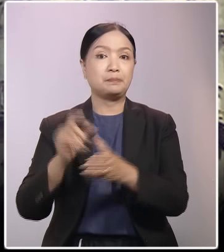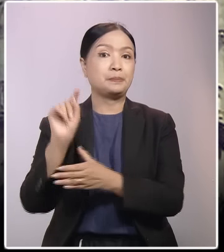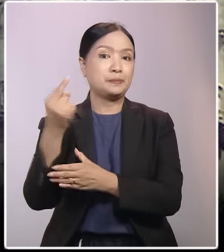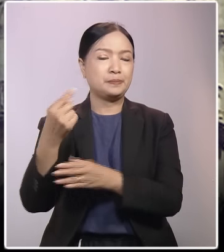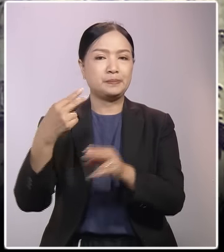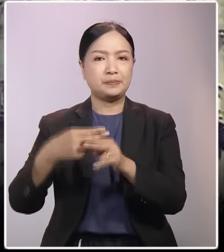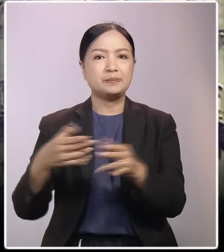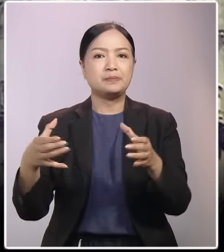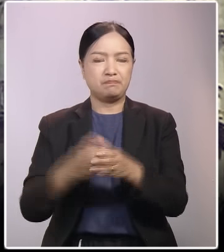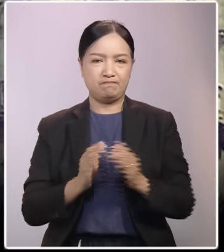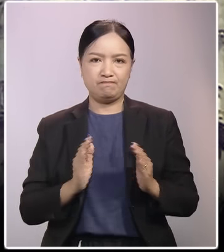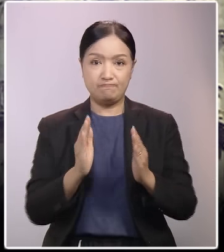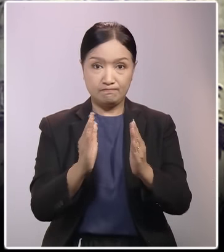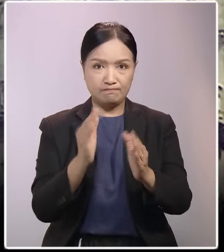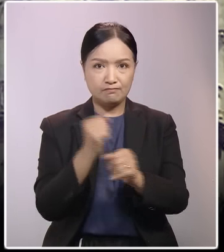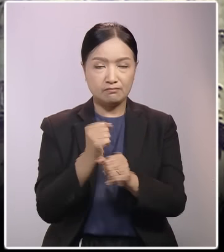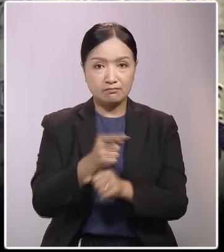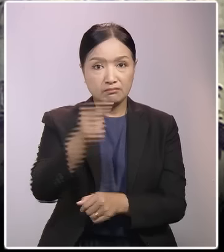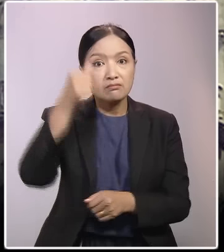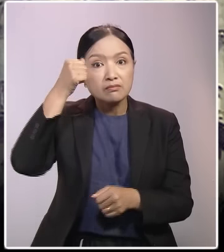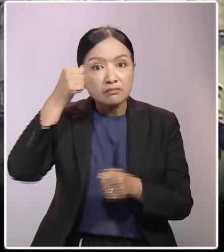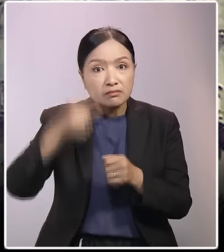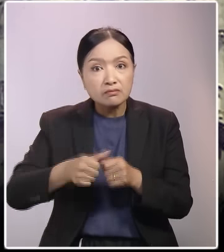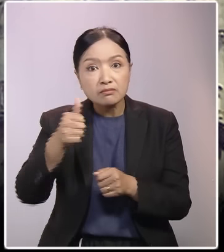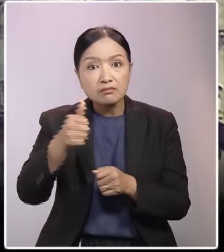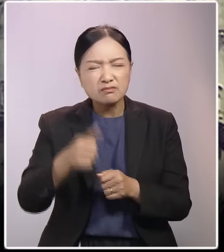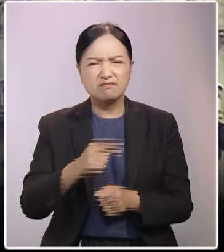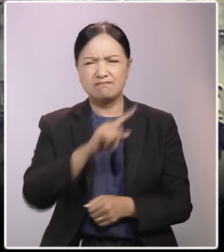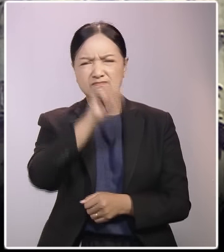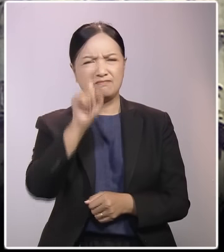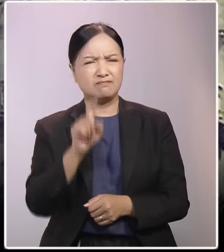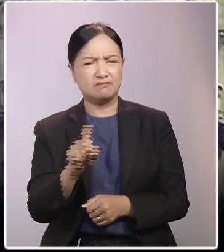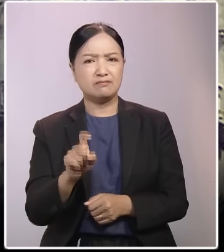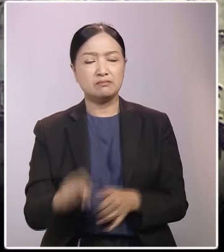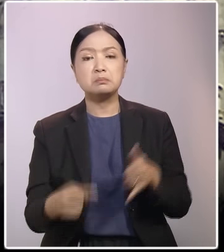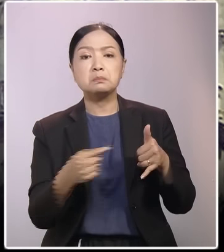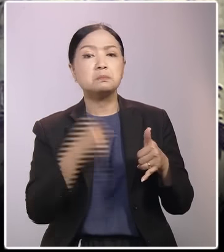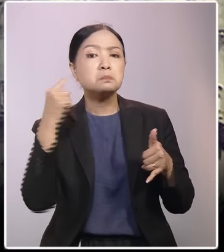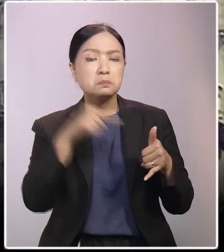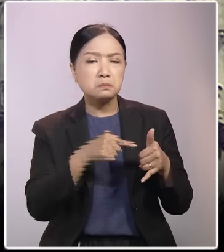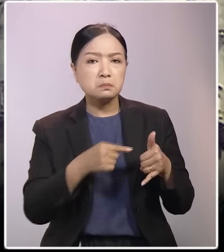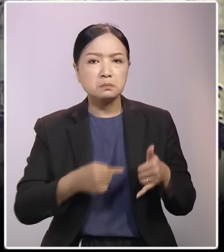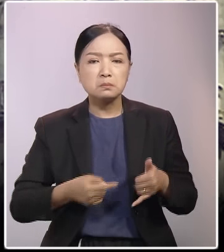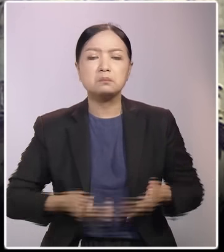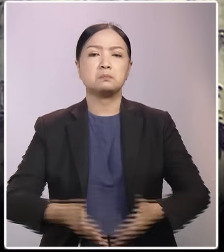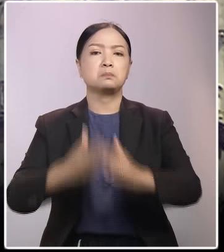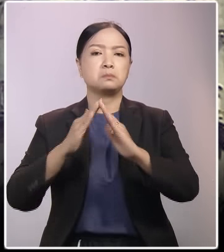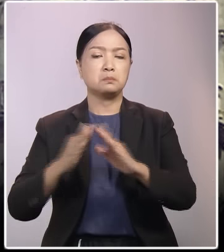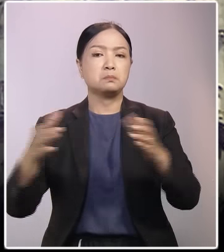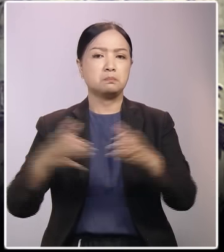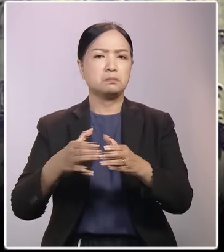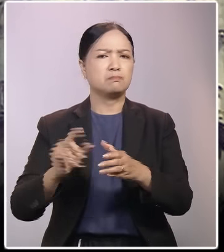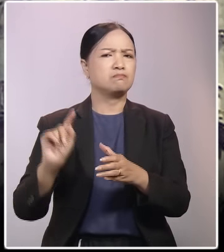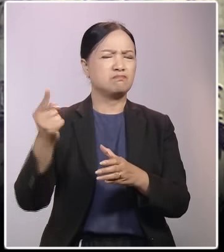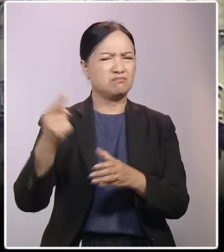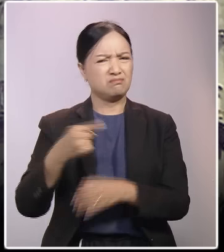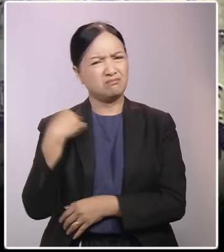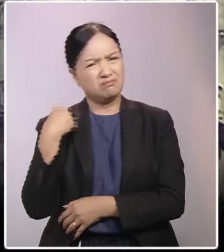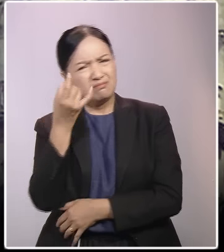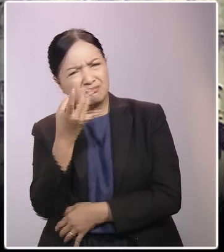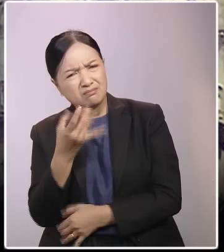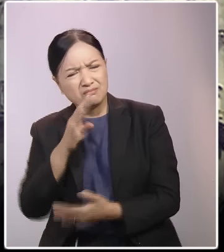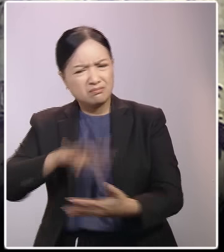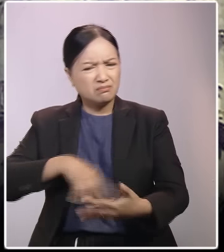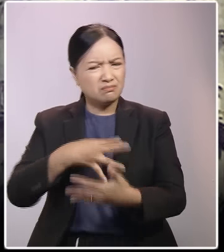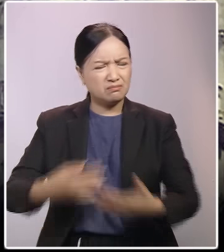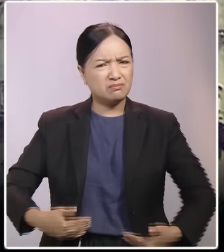นะชื่อว่าพรรคกล้าธรนะคะจำได้มคะตอนนั้นก็ยังสงสัยเลยว่าเอ๊ะคุณนฤมลไปตั้งพรรคกล้าธรรมมีอะไรในการวางแผน